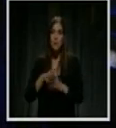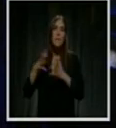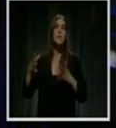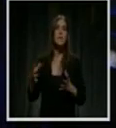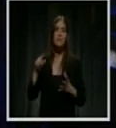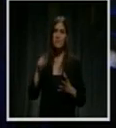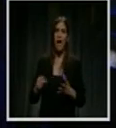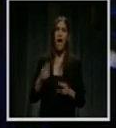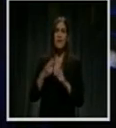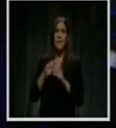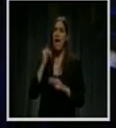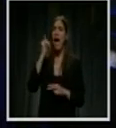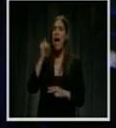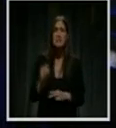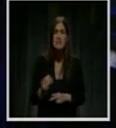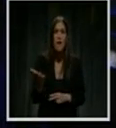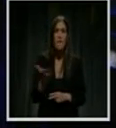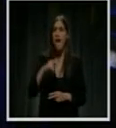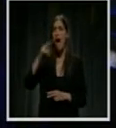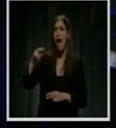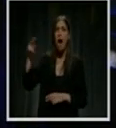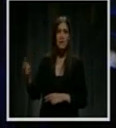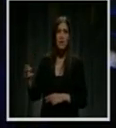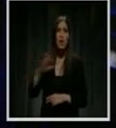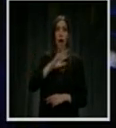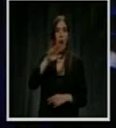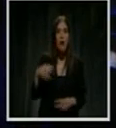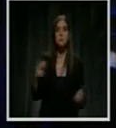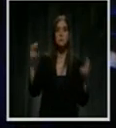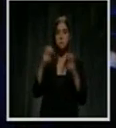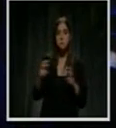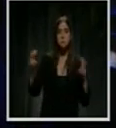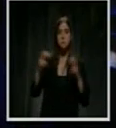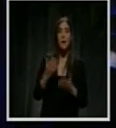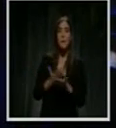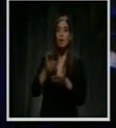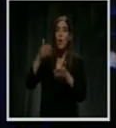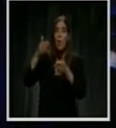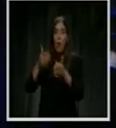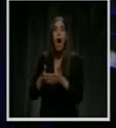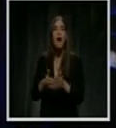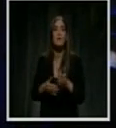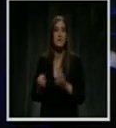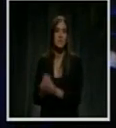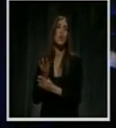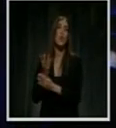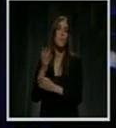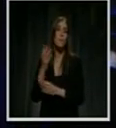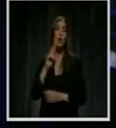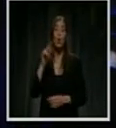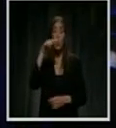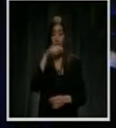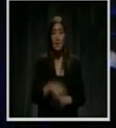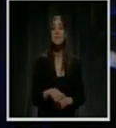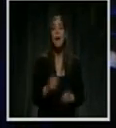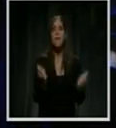l-istat pristin ta' dik il-lokali. Taħna għamilna battalja ċara biex dak li żvilupp ma sarx u issa bidla ċara fil-pjan lokali biex